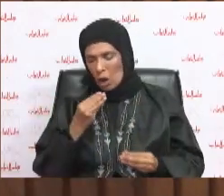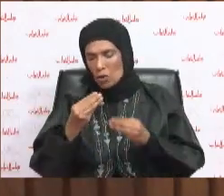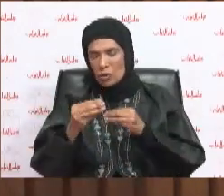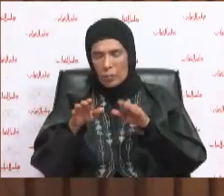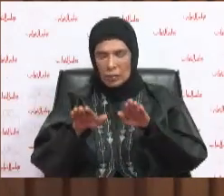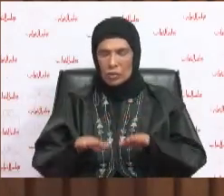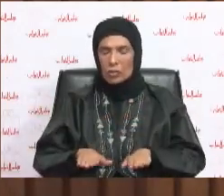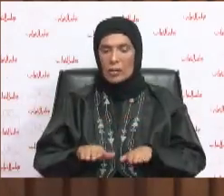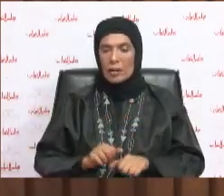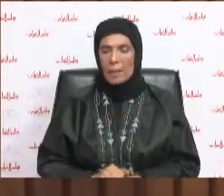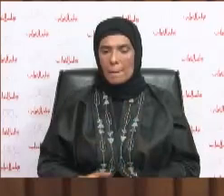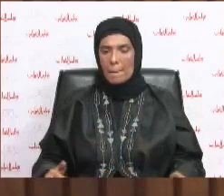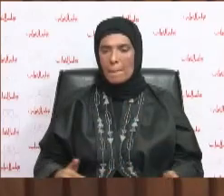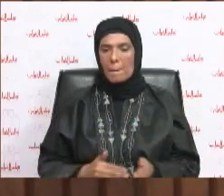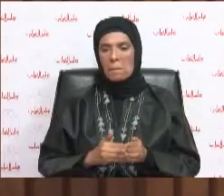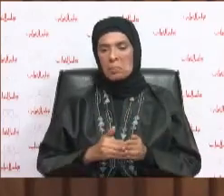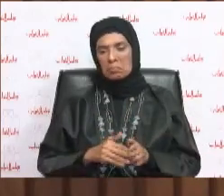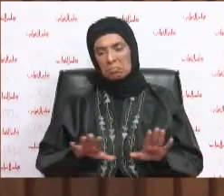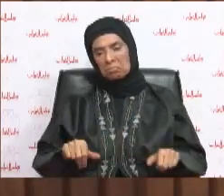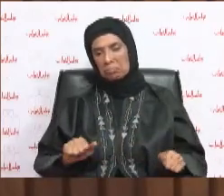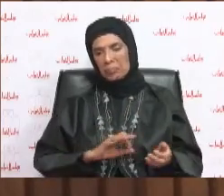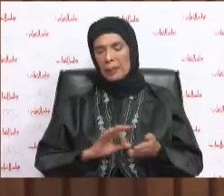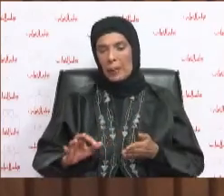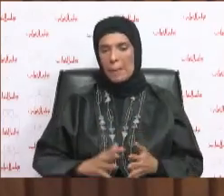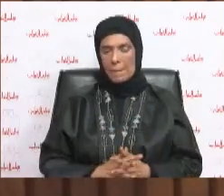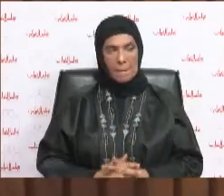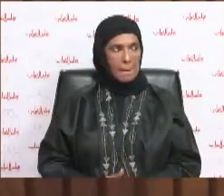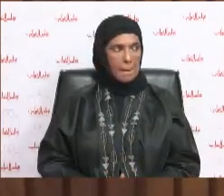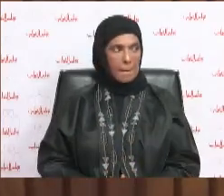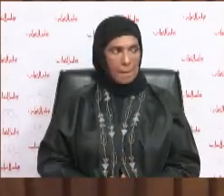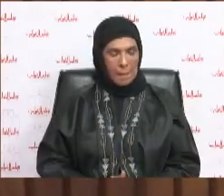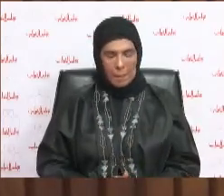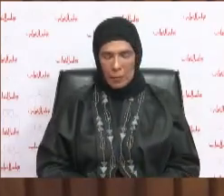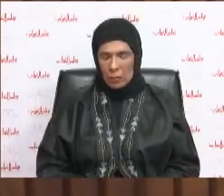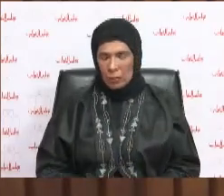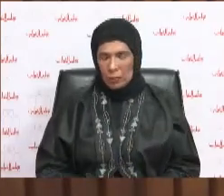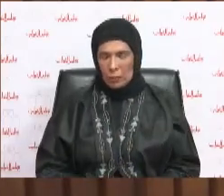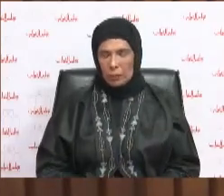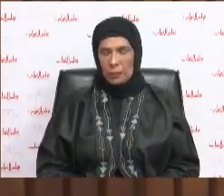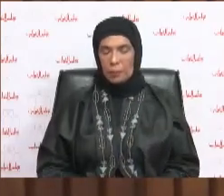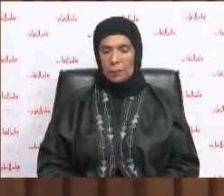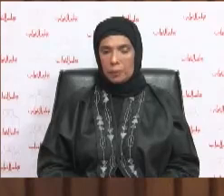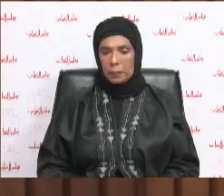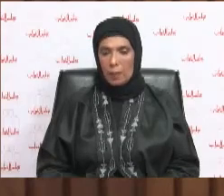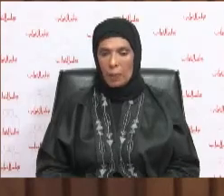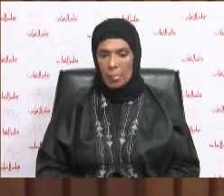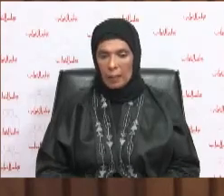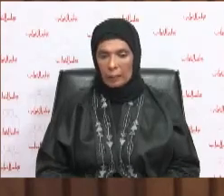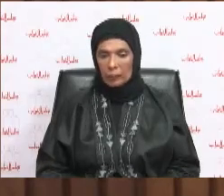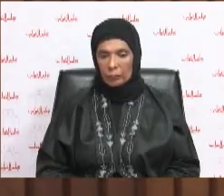فيها، في النهايه سقط بين فصل وفصل حسب المرسوم اللائحه الداخليه الجديده.